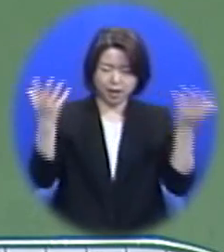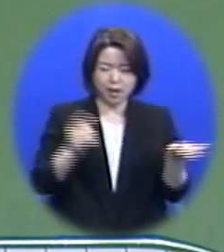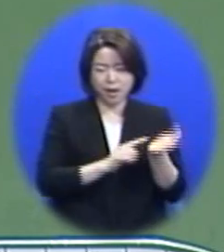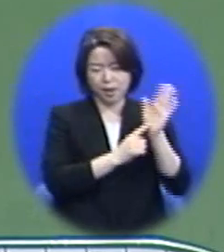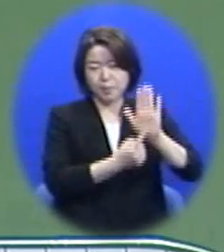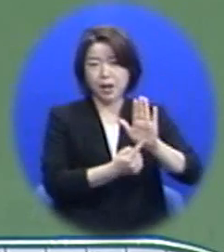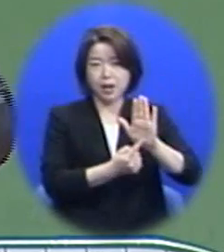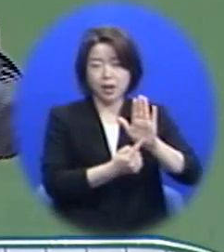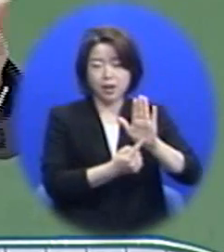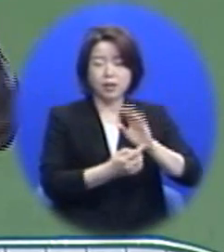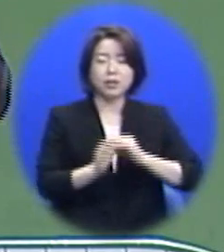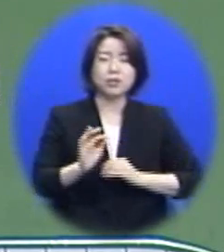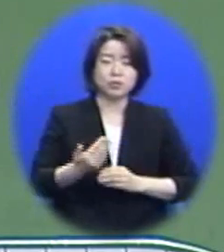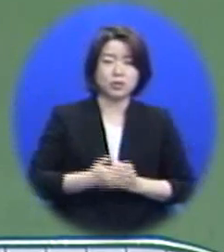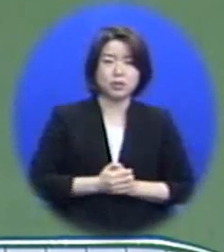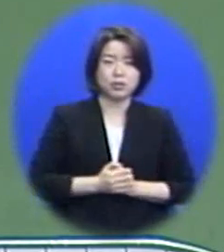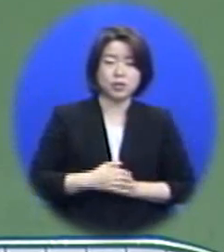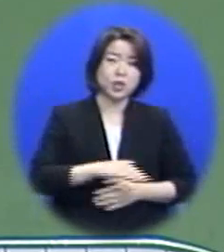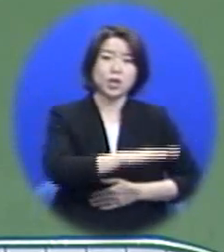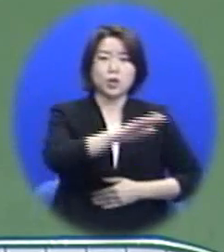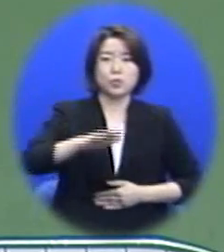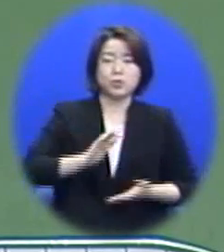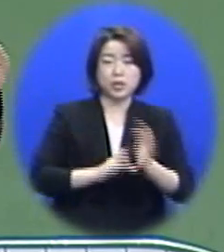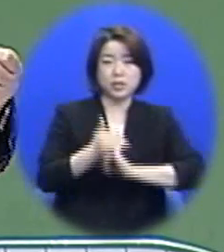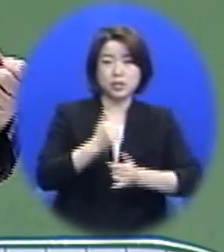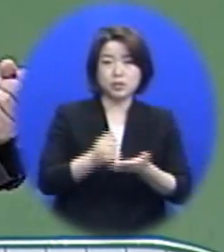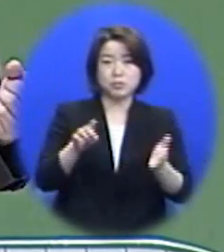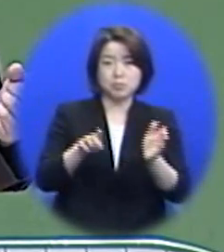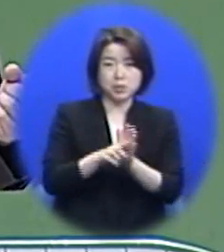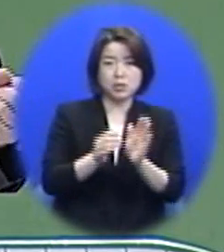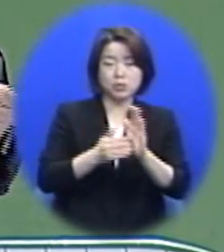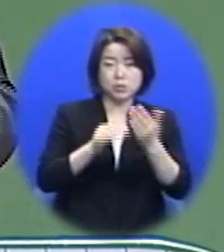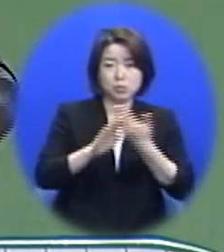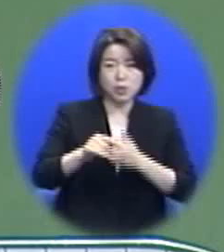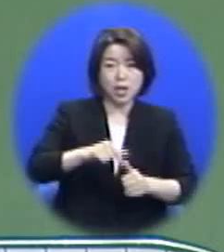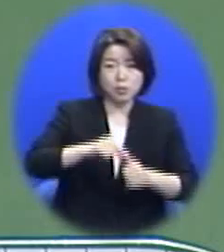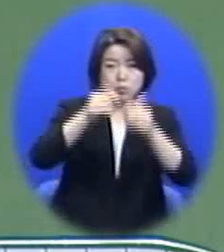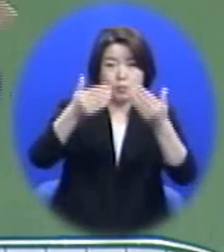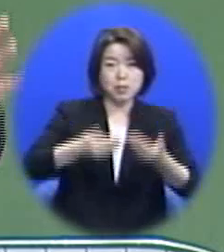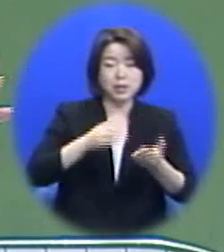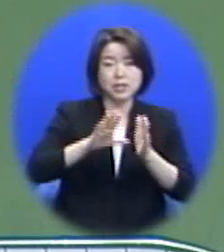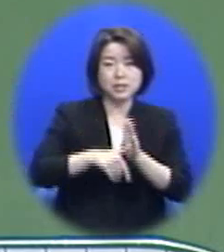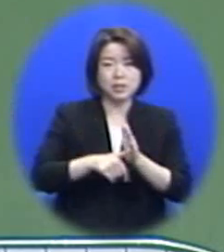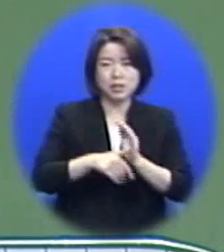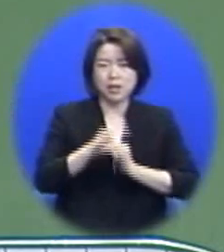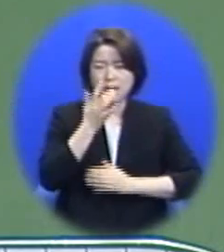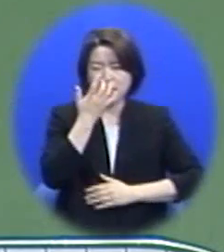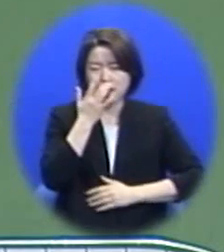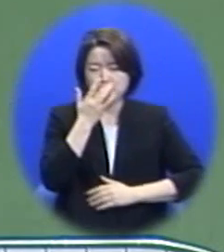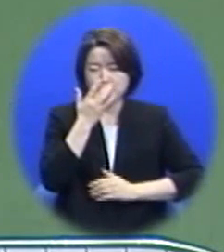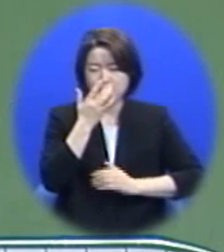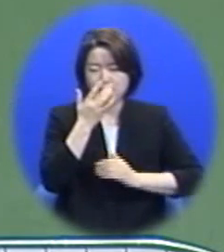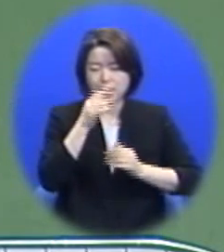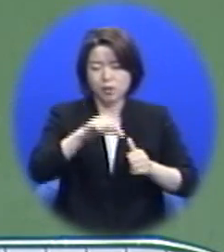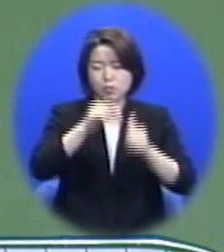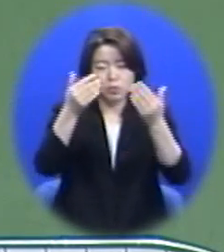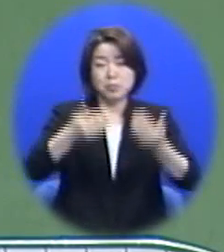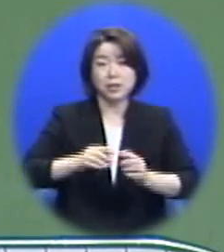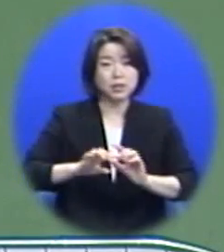됩니다 여러분 우리가 예수를 믿고 구원을 받았다고 할 때는 절대로 애매한 구원을 받은게